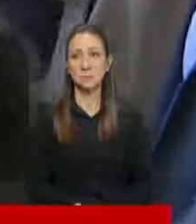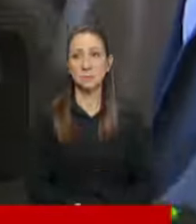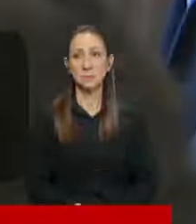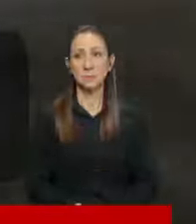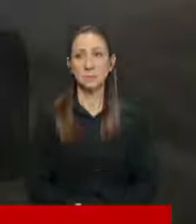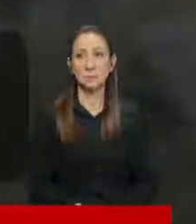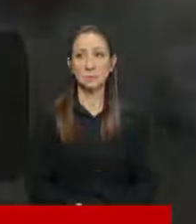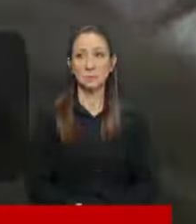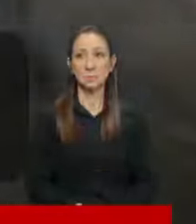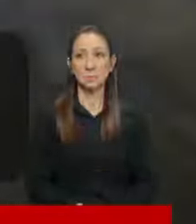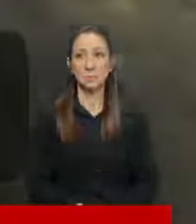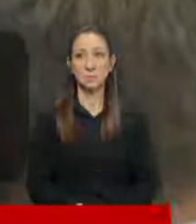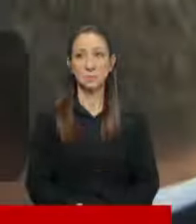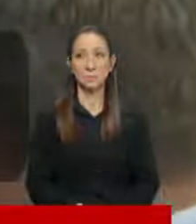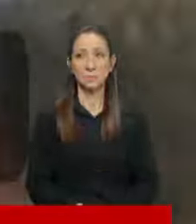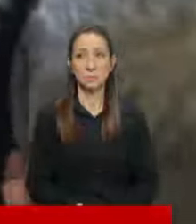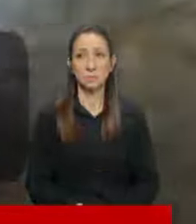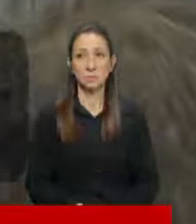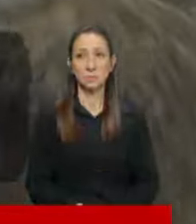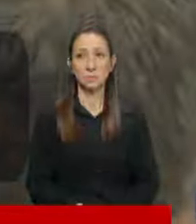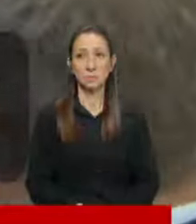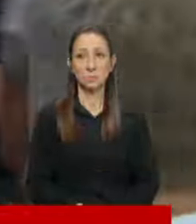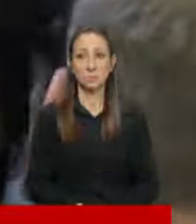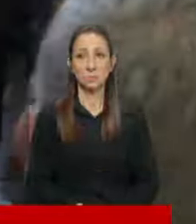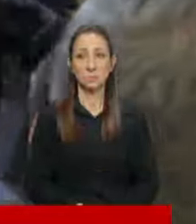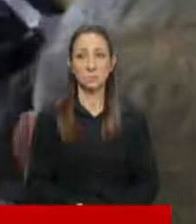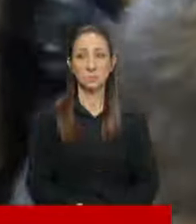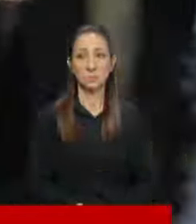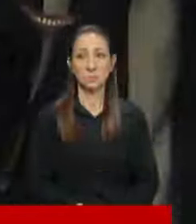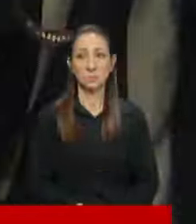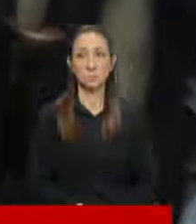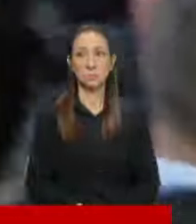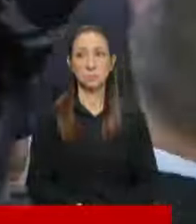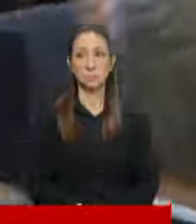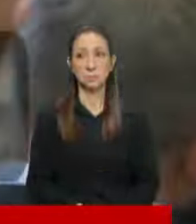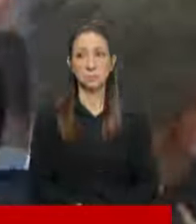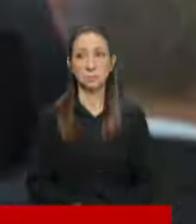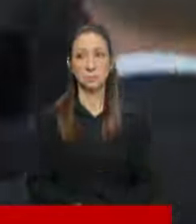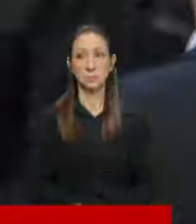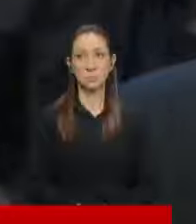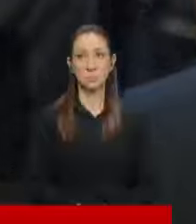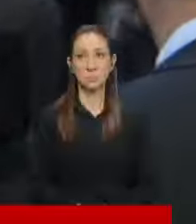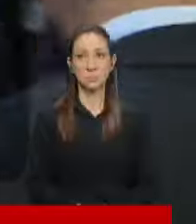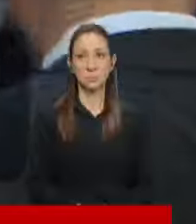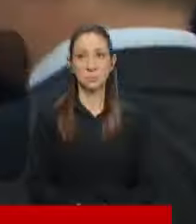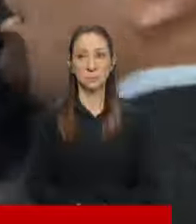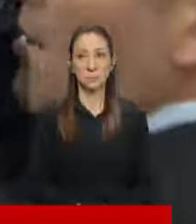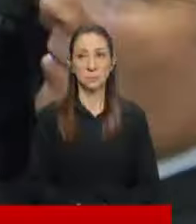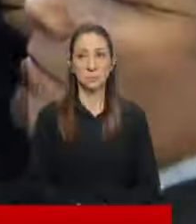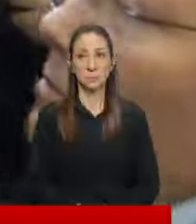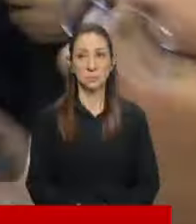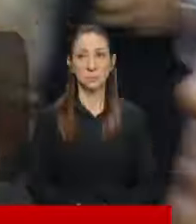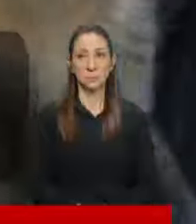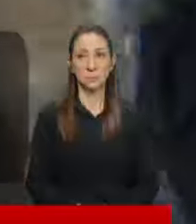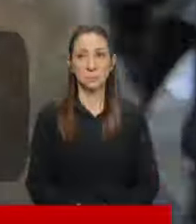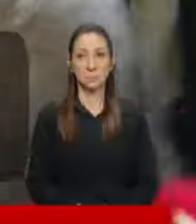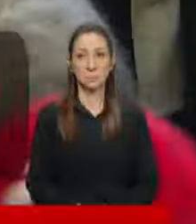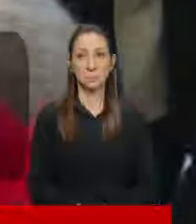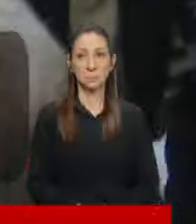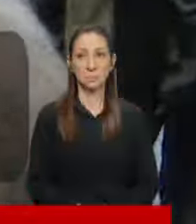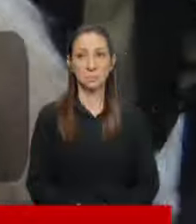ediyorum. Ben her zaman sizin yanınızda oldum. Sağ olun başkanım. Başkanım şu sabiti yapın ya. Benim elimden gelen ne